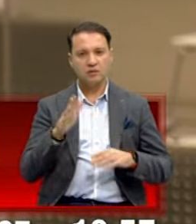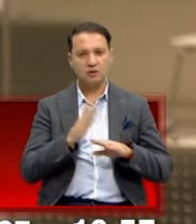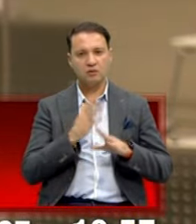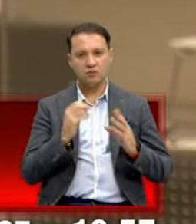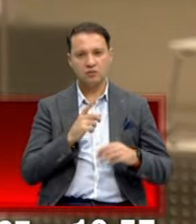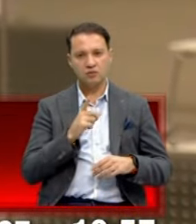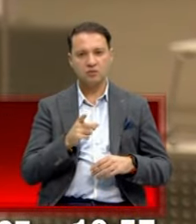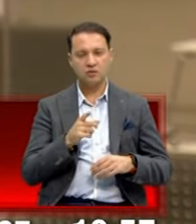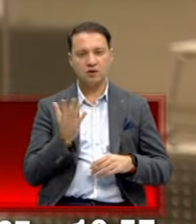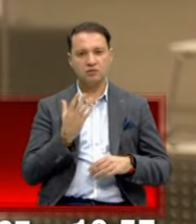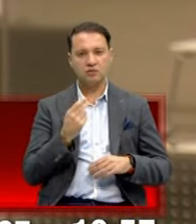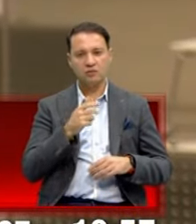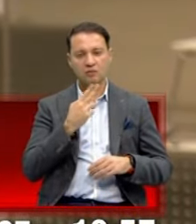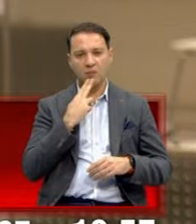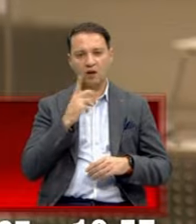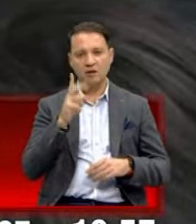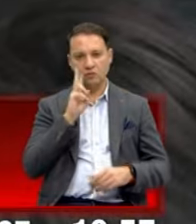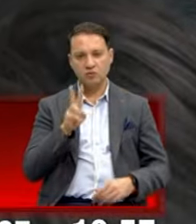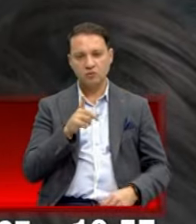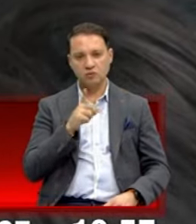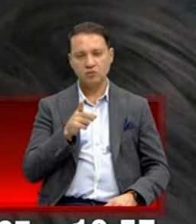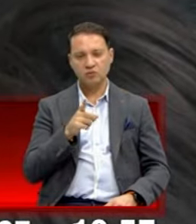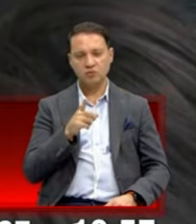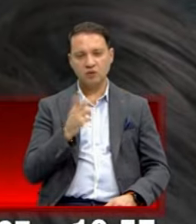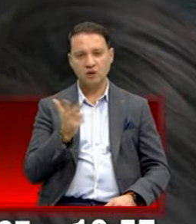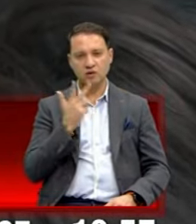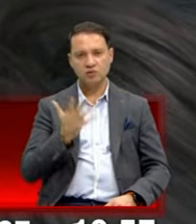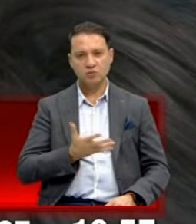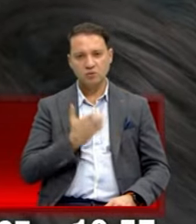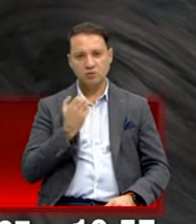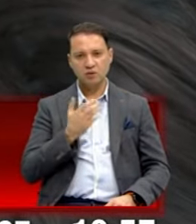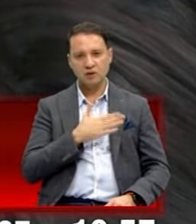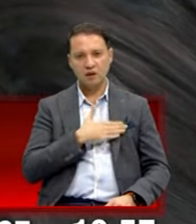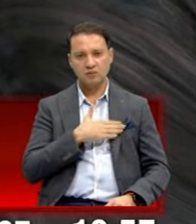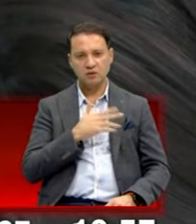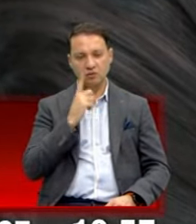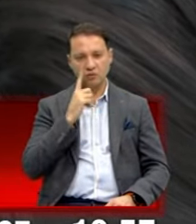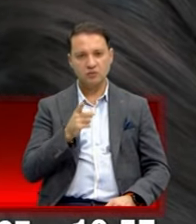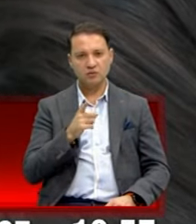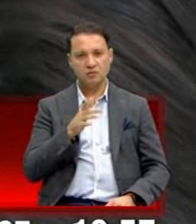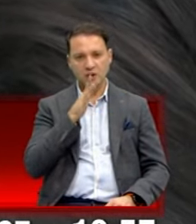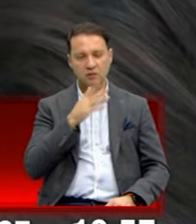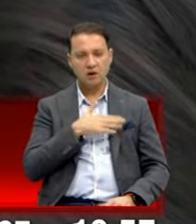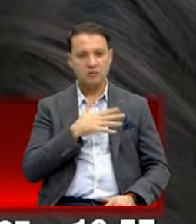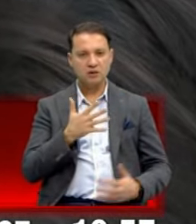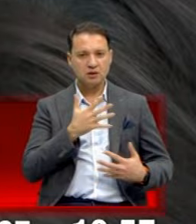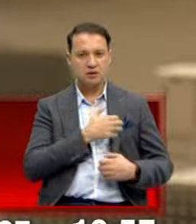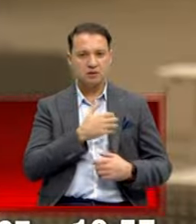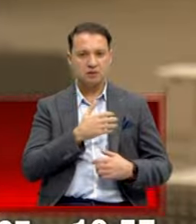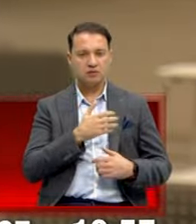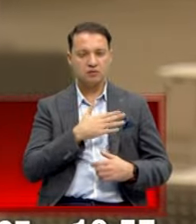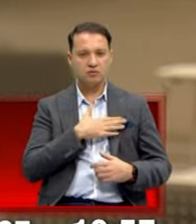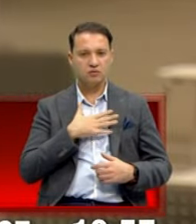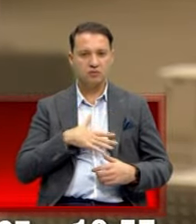sebep olabiliyor. En çok da bayanlarda görüyoruz. İşte aşırı üzüntünün kalpteki yansıması. Bildiğimiz kalp krizi belirtileri,